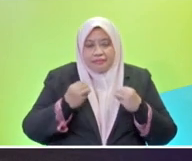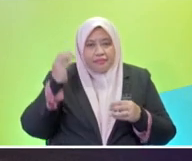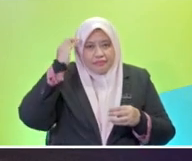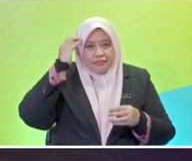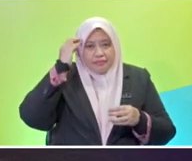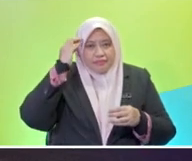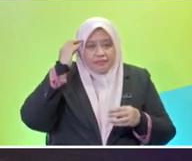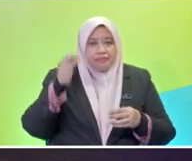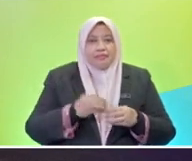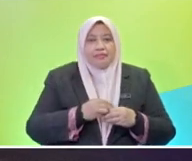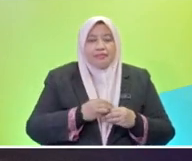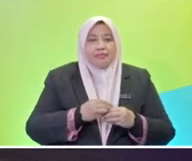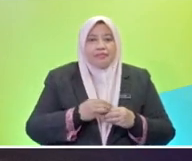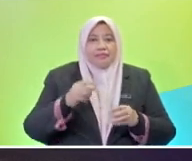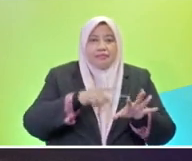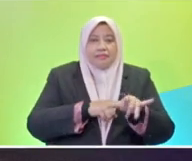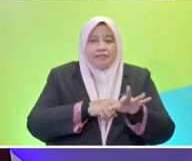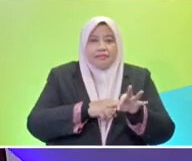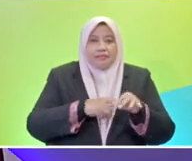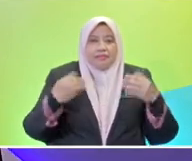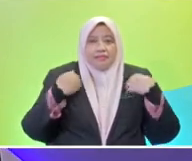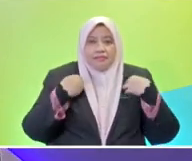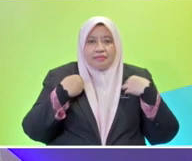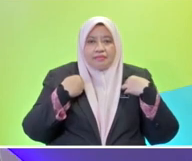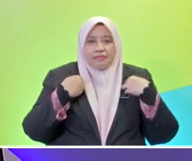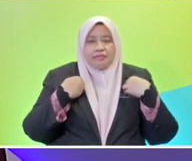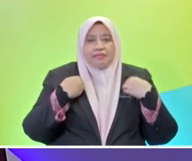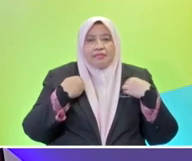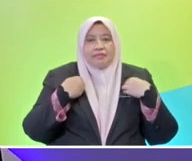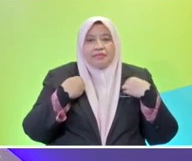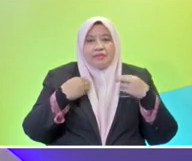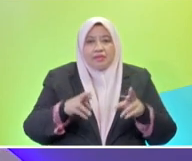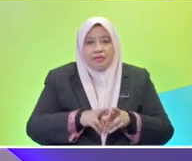tahu. Okey. Daun ni dia ada liang-liang kecil.